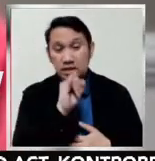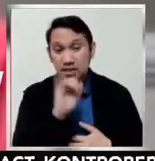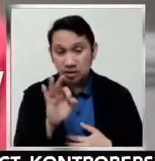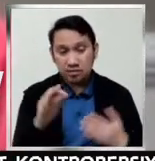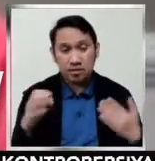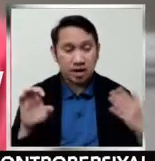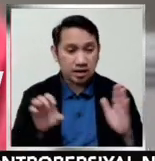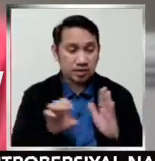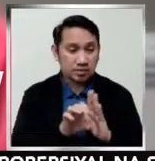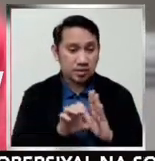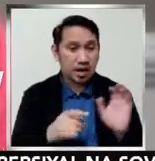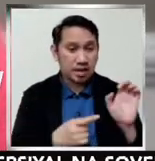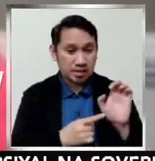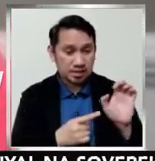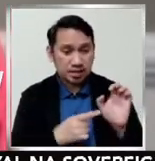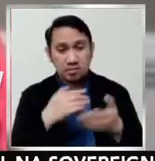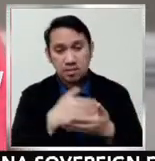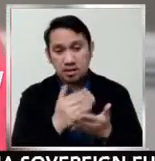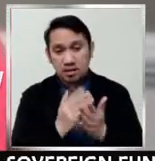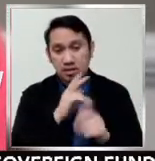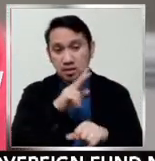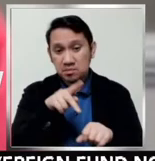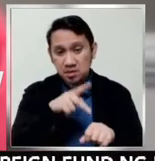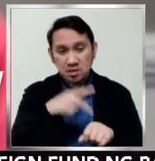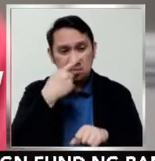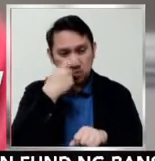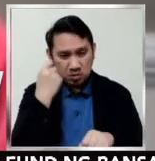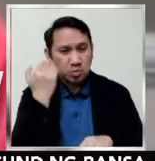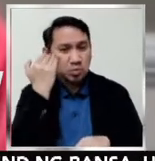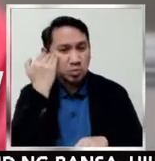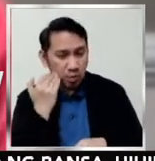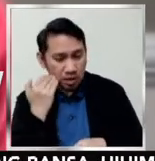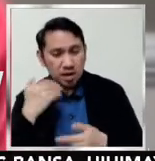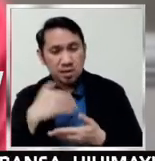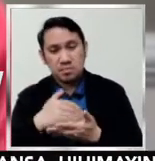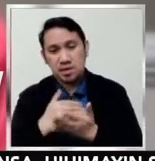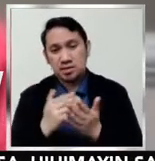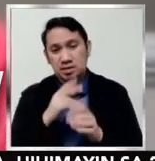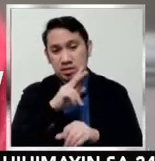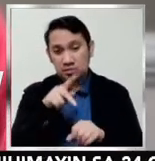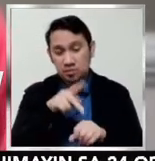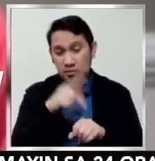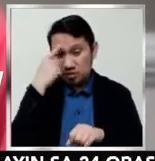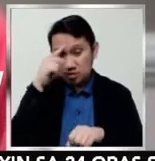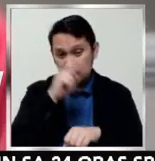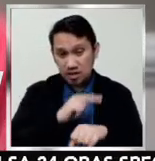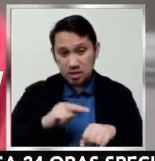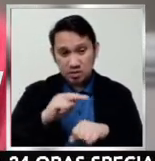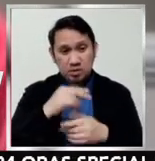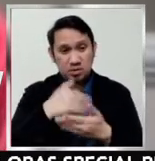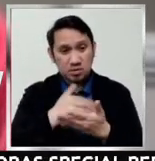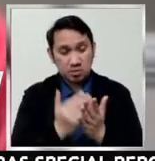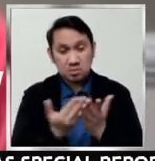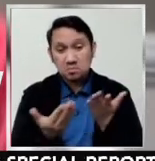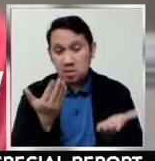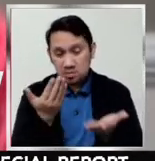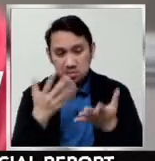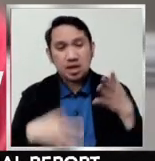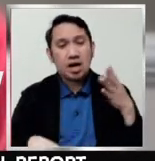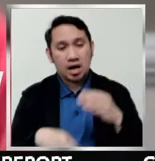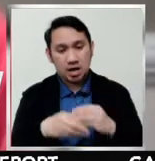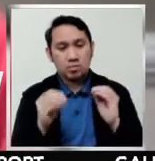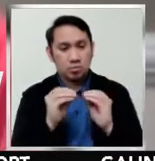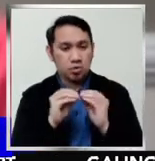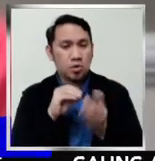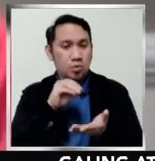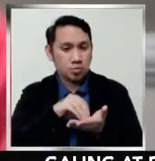pondo ang Pilipinas. Pero dahil kapos na nga sa pondo para sa national budget, lulobo lang daw lalo ang utang ng bansa.